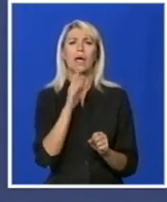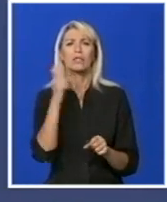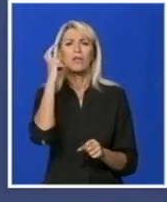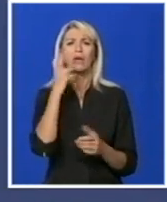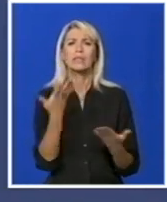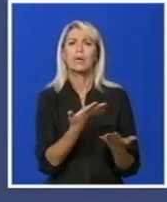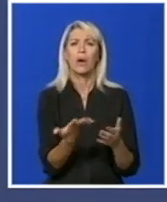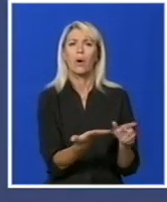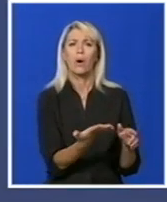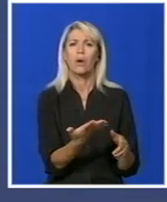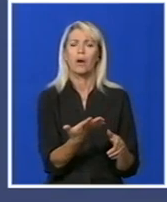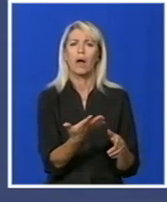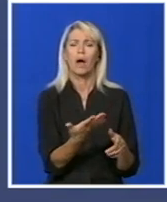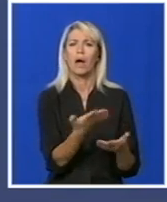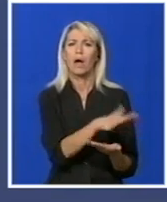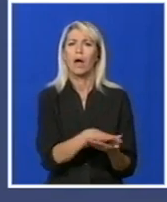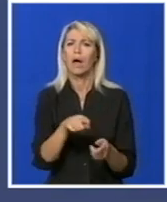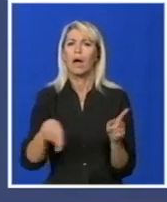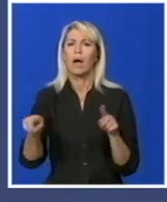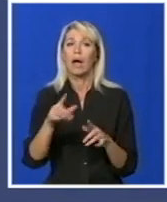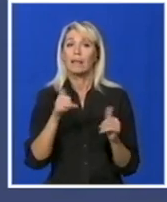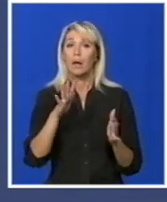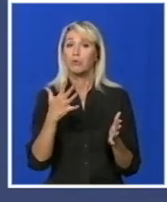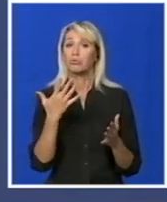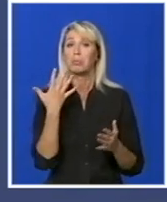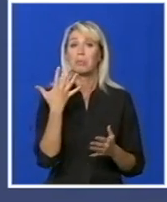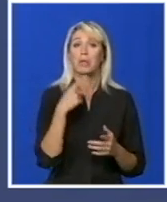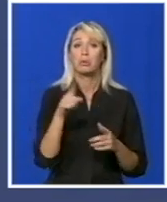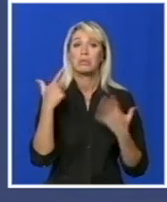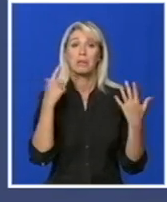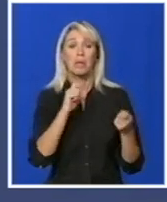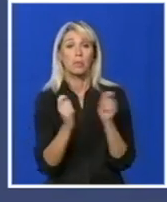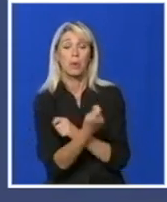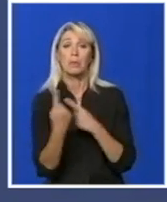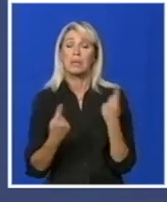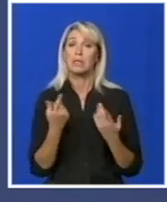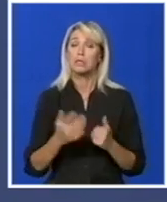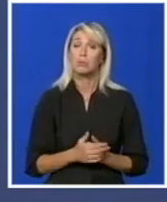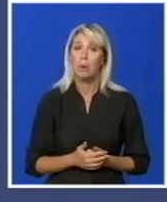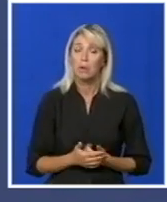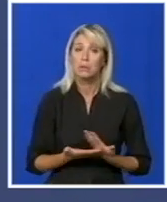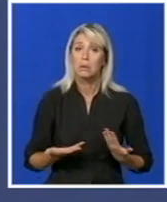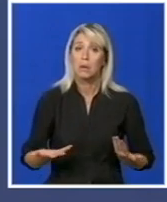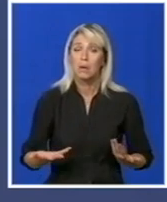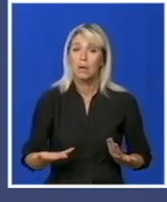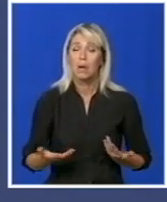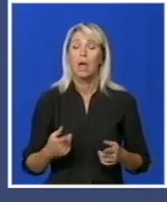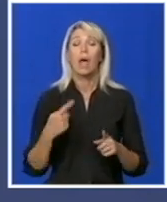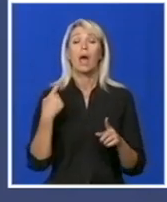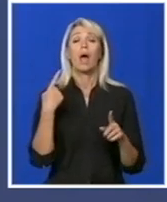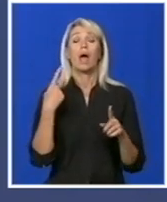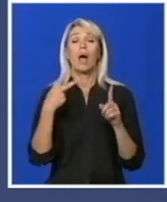možemo očekivati da se i one pojave na ovoj listi koja je sad aktuelna sa 4 države? I kad ovako kažete, dakle, recimo za neke naše građane